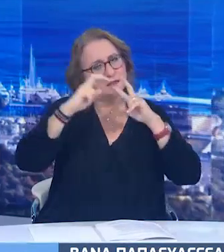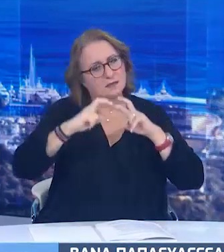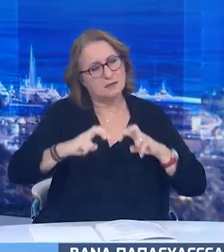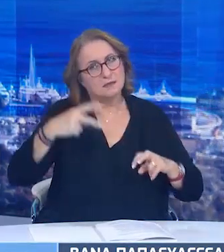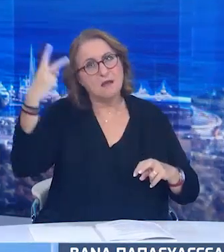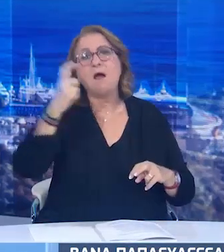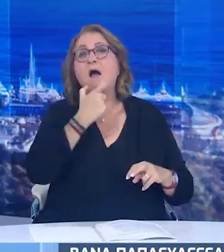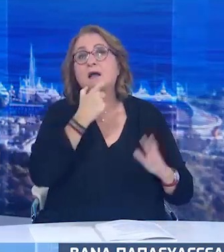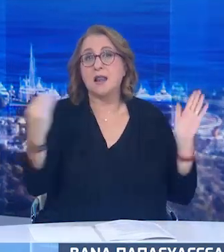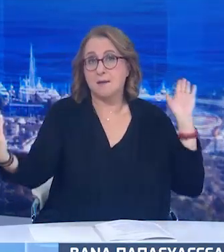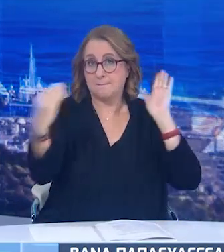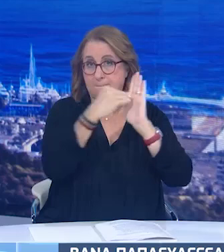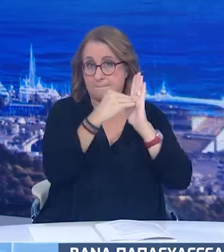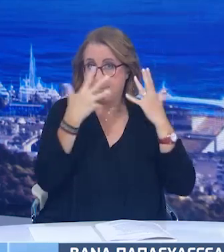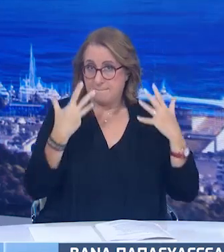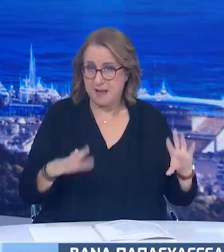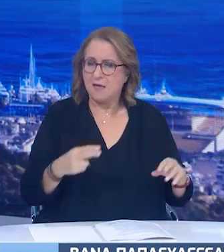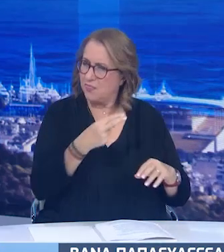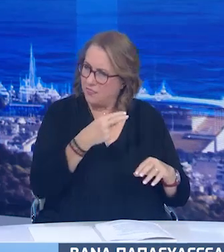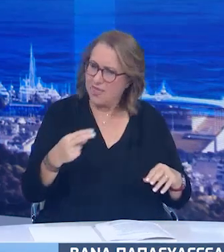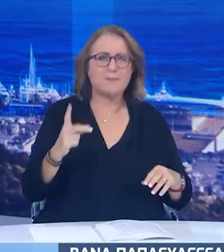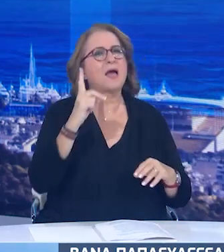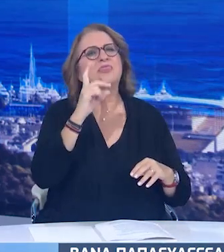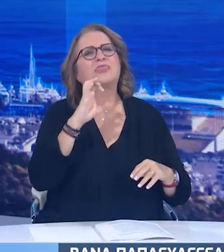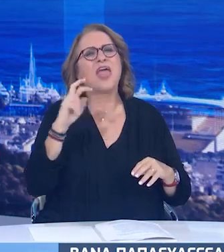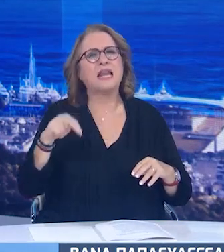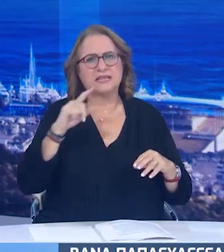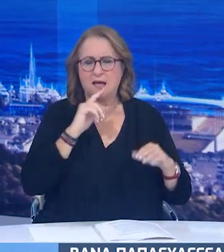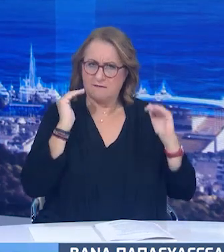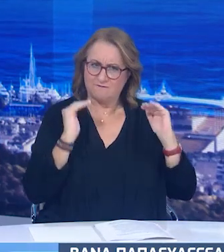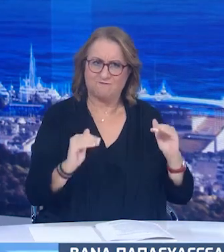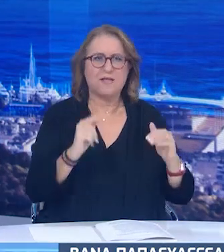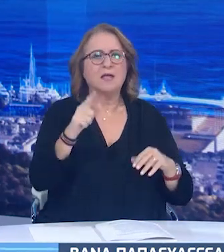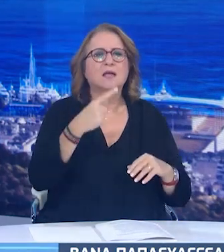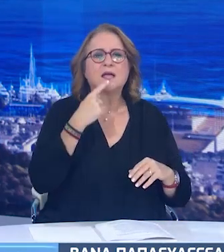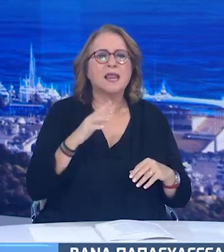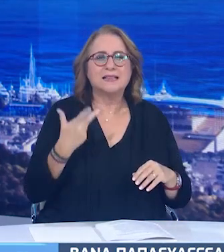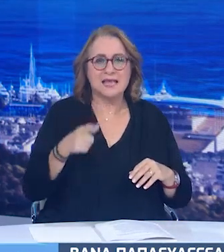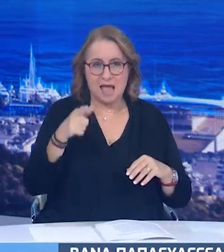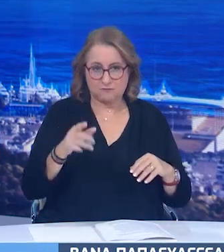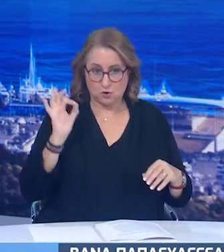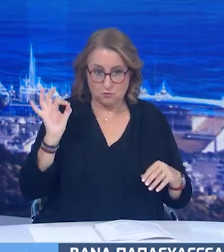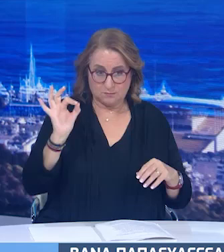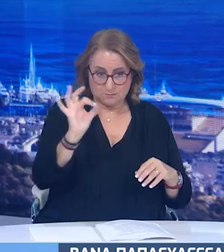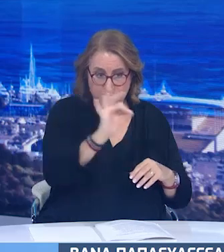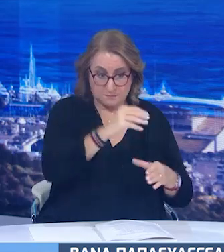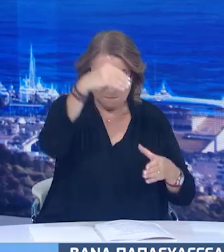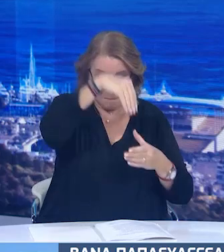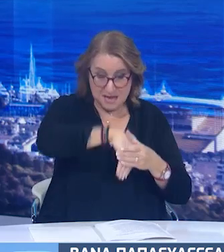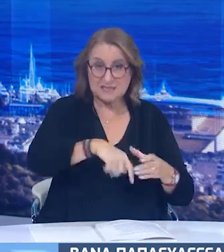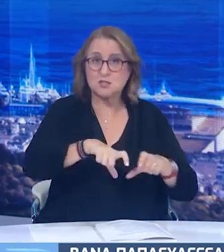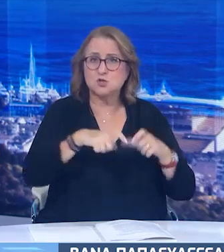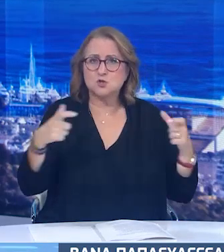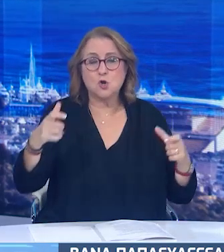σε περιβάλλον επικράτησης της μετάλλαξης Δέλτα, που έδειξε ότι η μετάδοση της λίμωξης μέσα στο σχολικό περιβάλλον